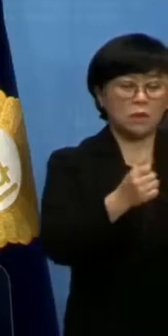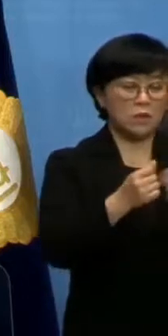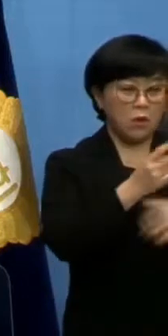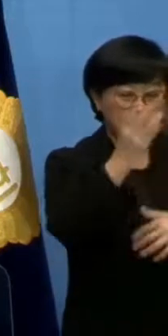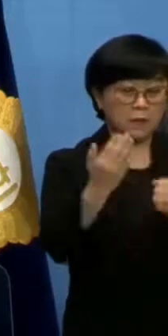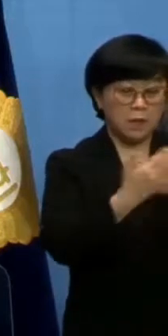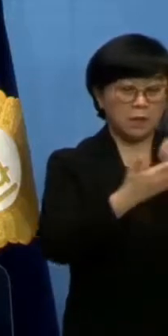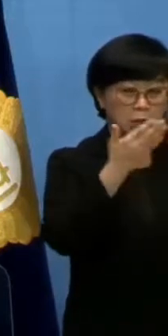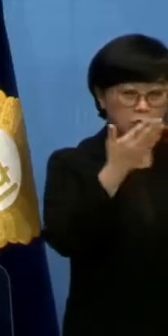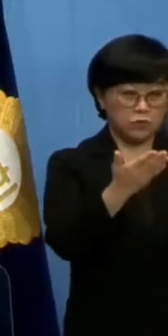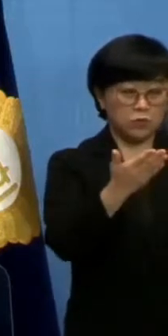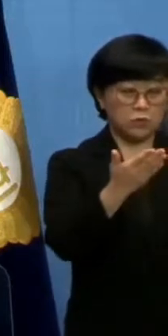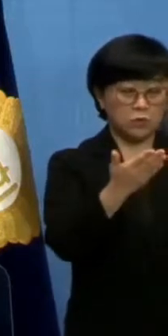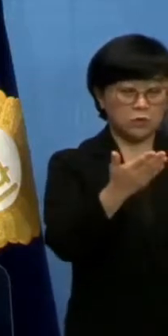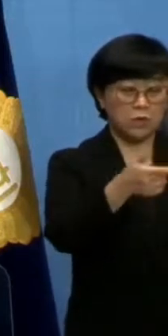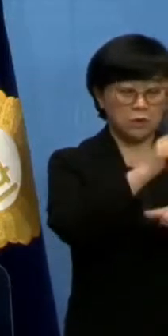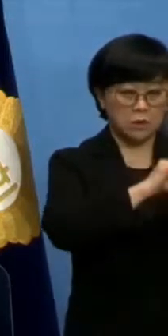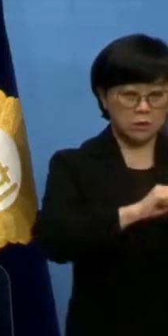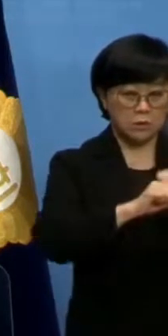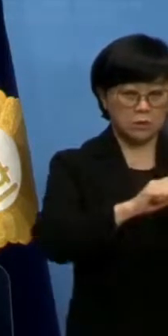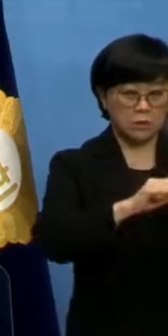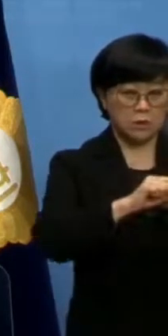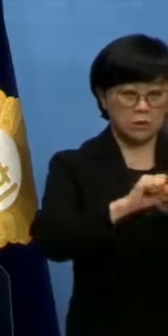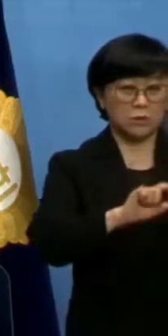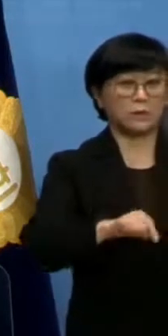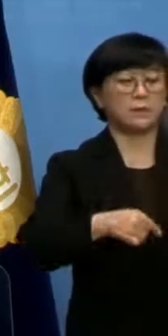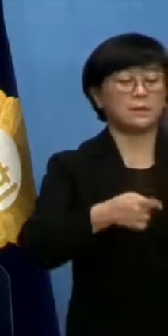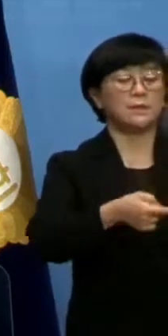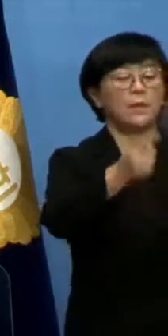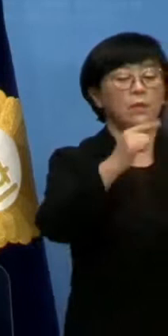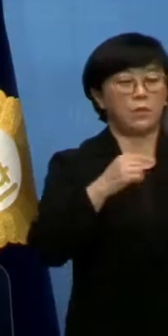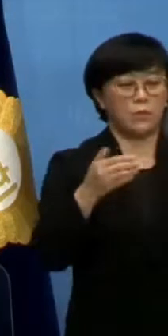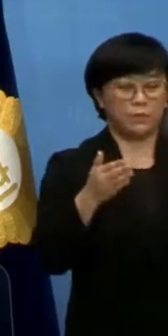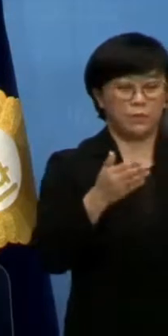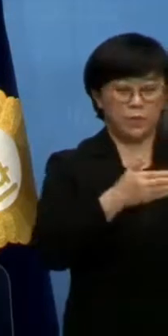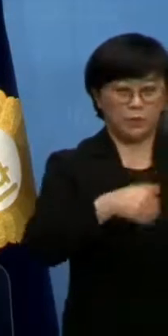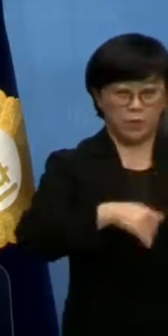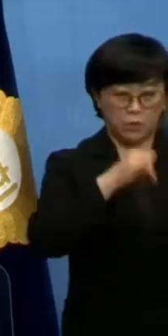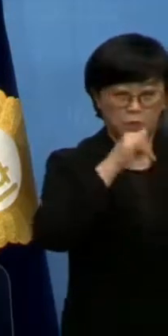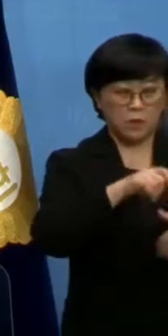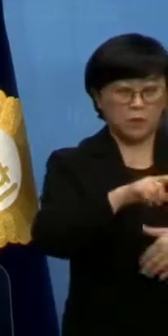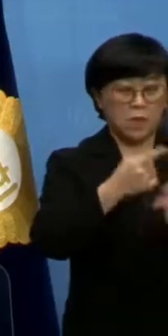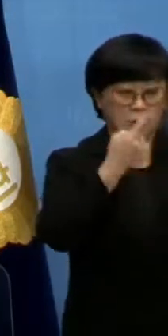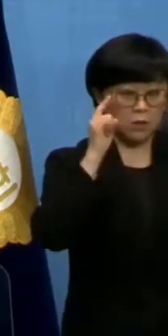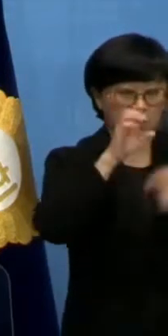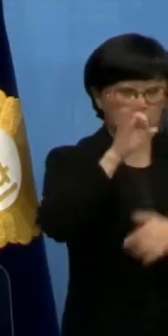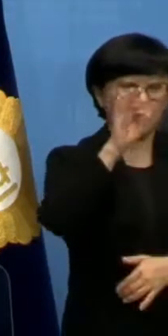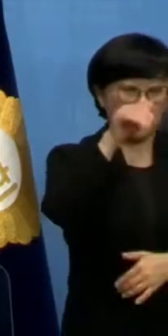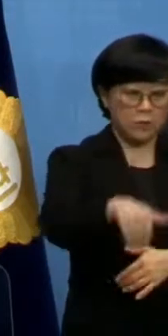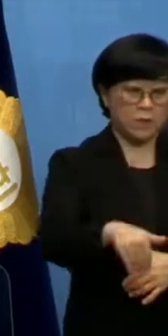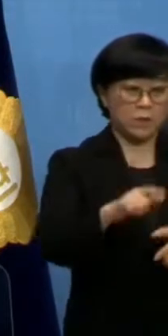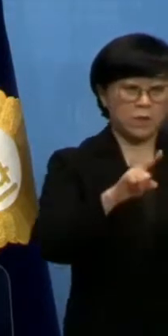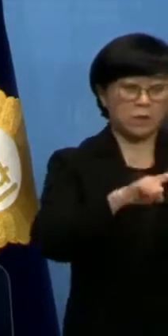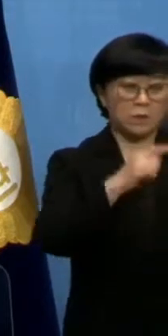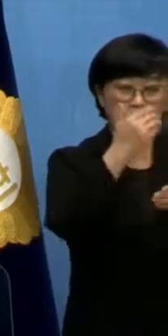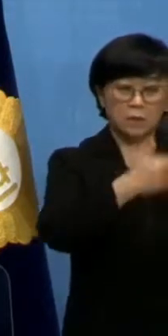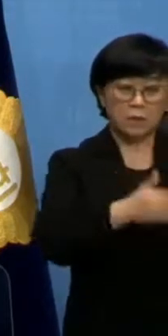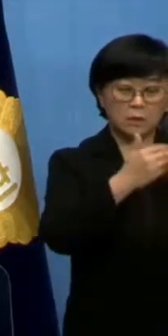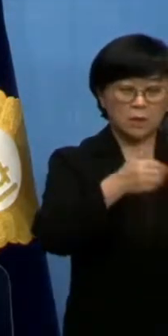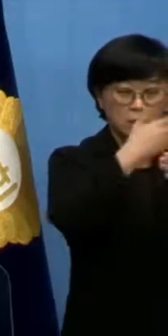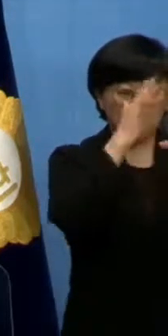주는 방안에 적극적으로 나서야 합니다. 등록금 인하는 단순히 청년들의